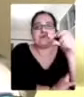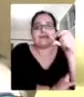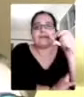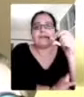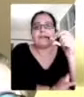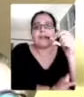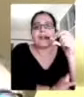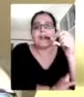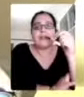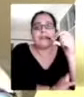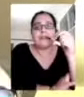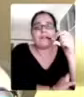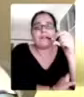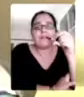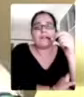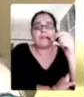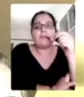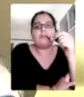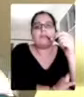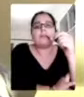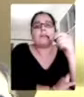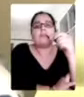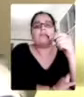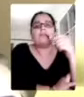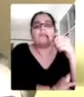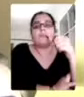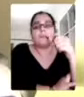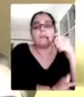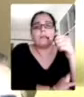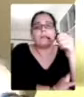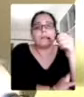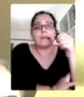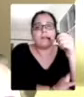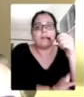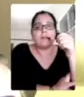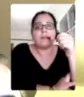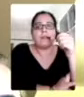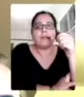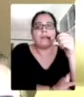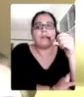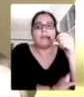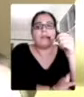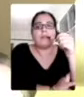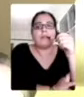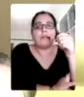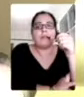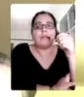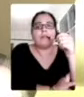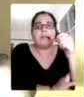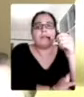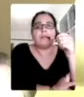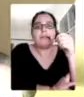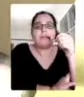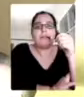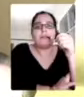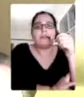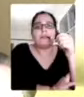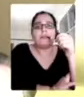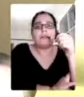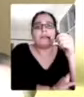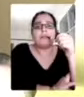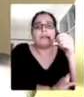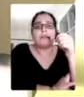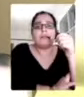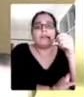evet. satılan balkları hariç. Balkla tenekenin eskiden çok çok çok büyük fark vardı aralarında. Balk